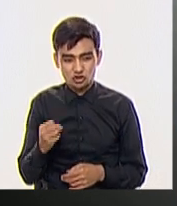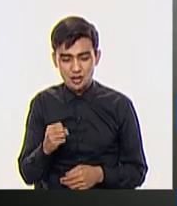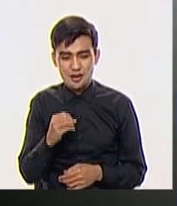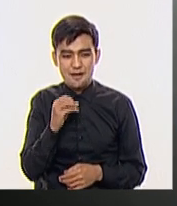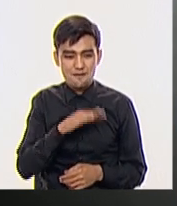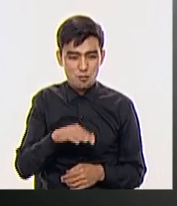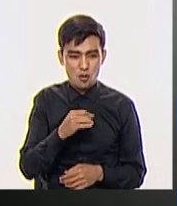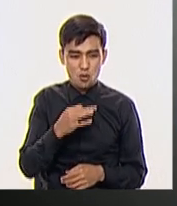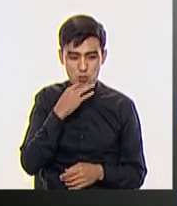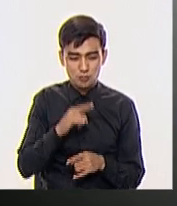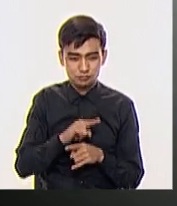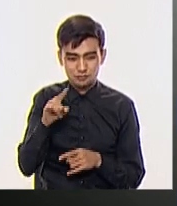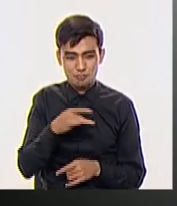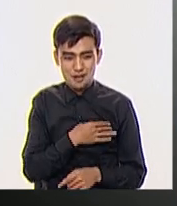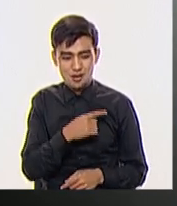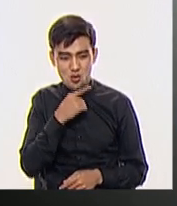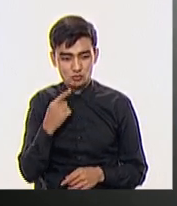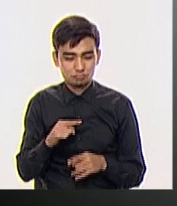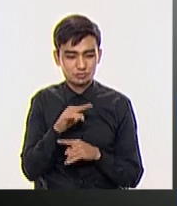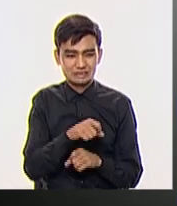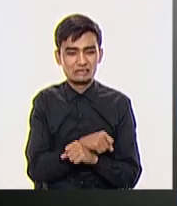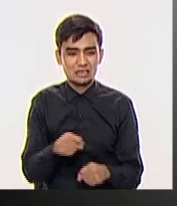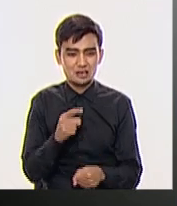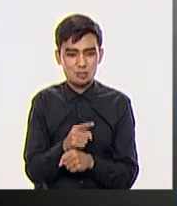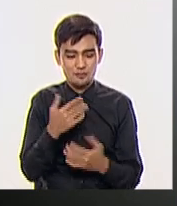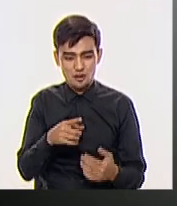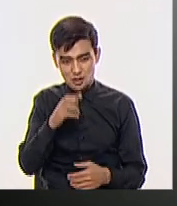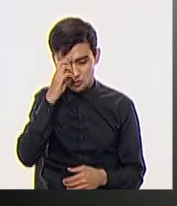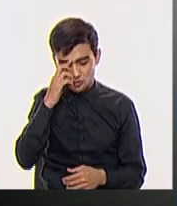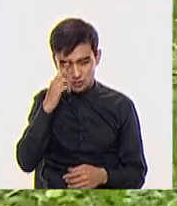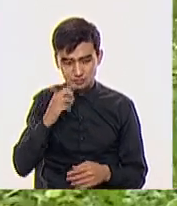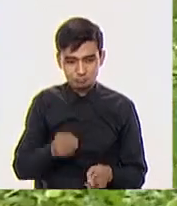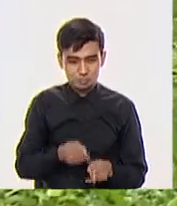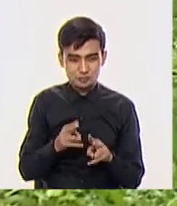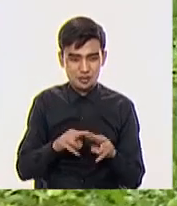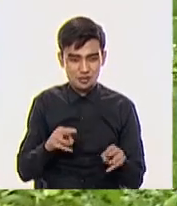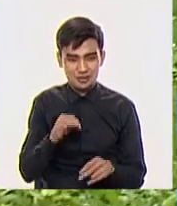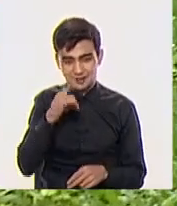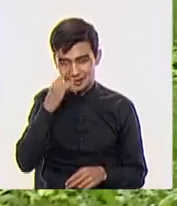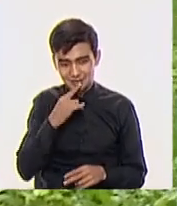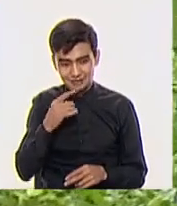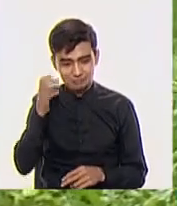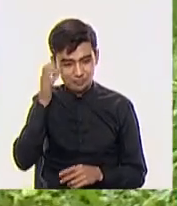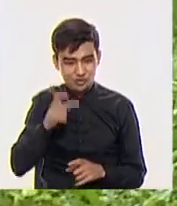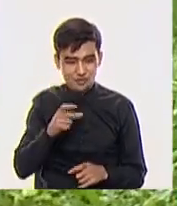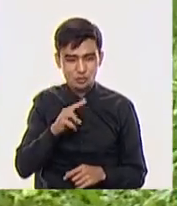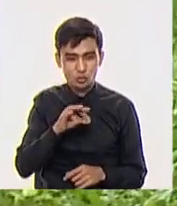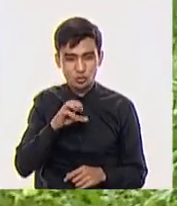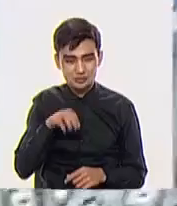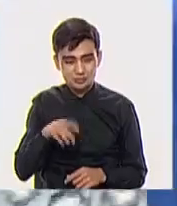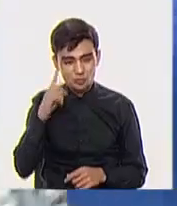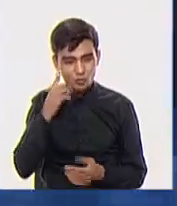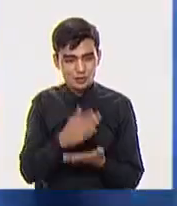запретить любые полеты над Беларусью. Там уже назвали этот случай государственным терроризмом. Казахстанский политолог Досым Сатпаев считает,